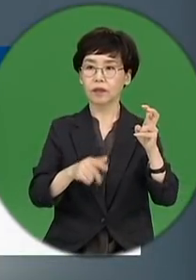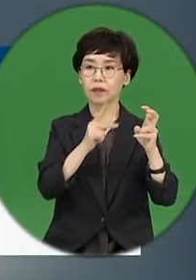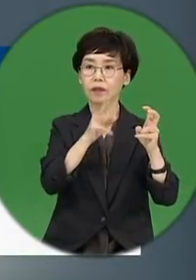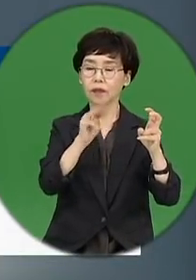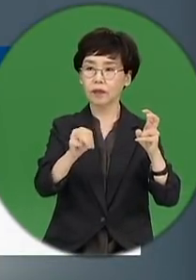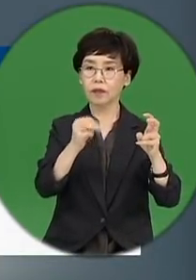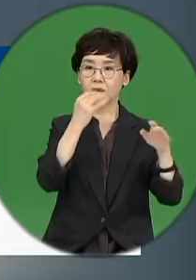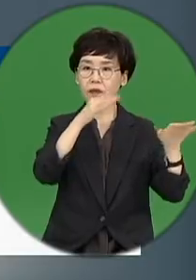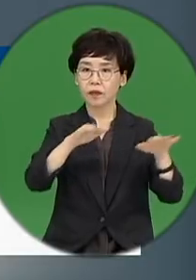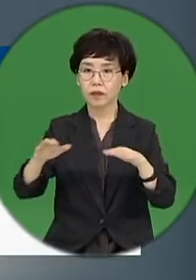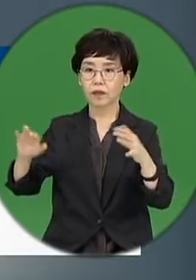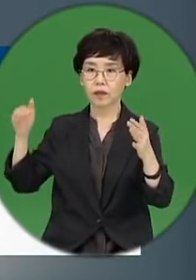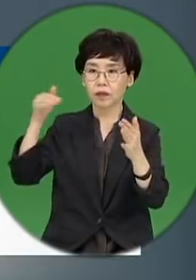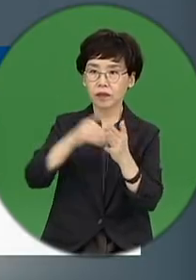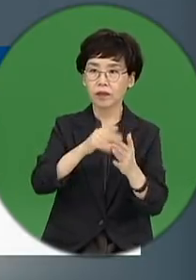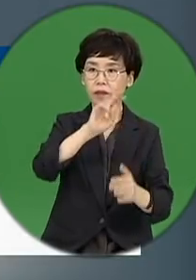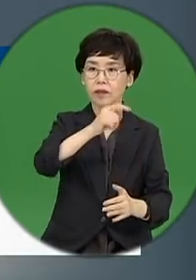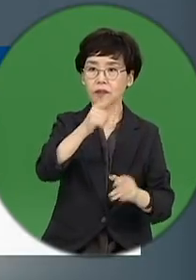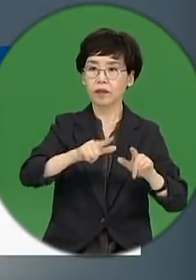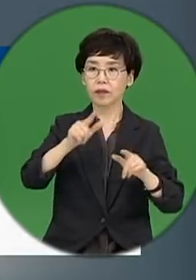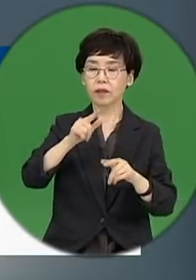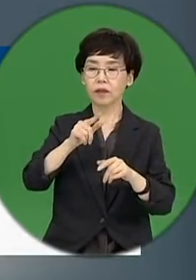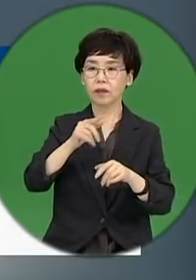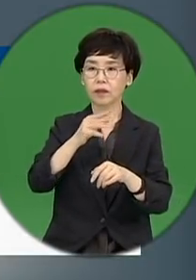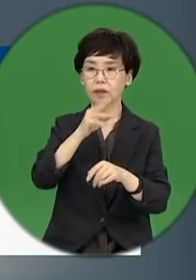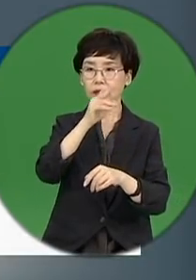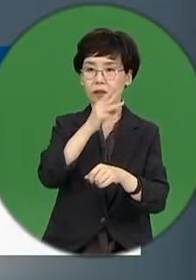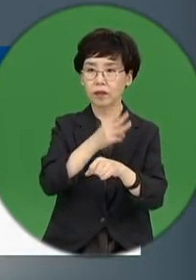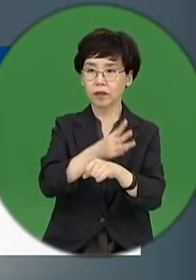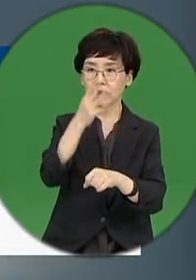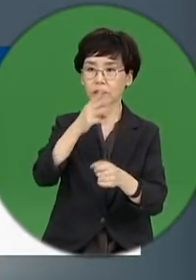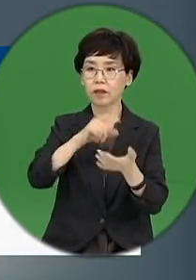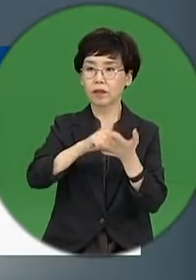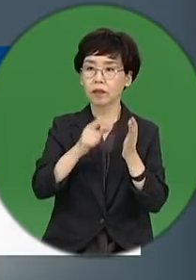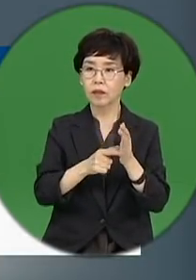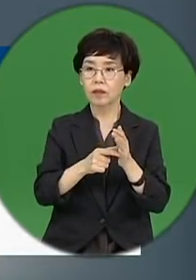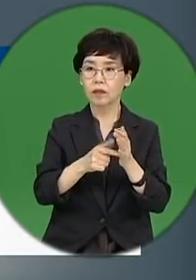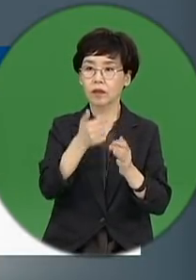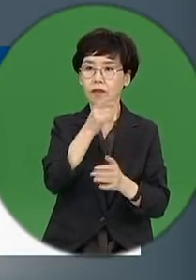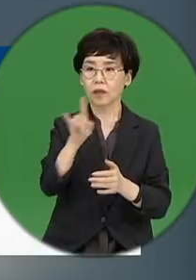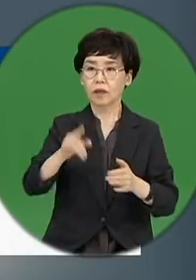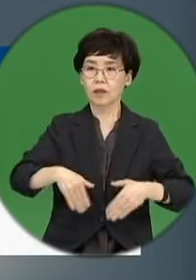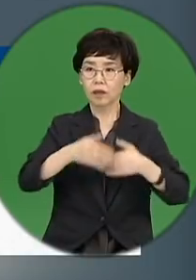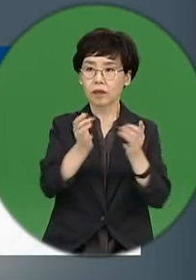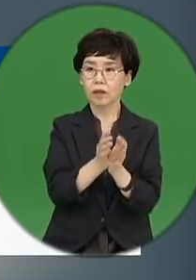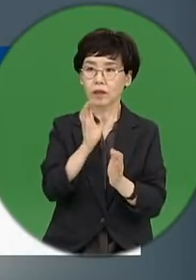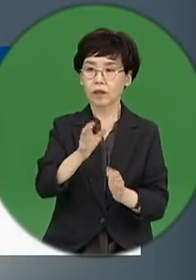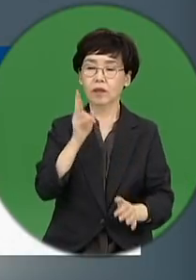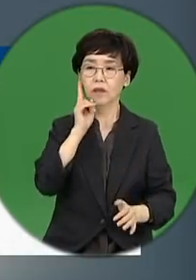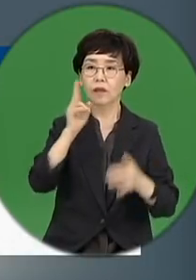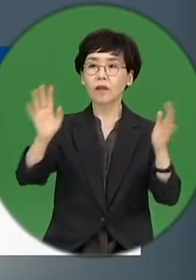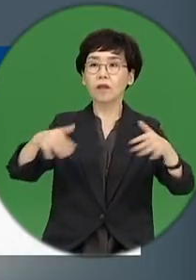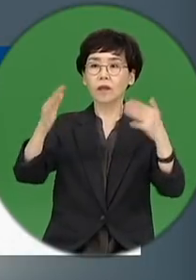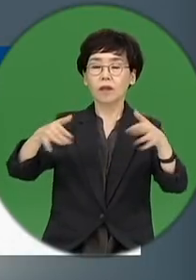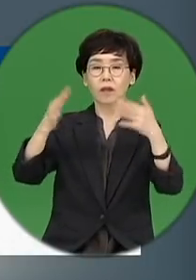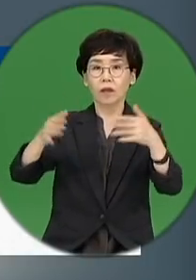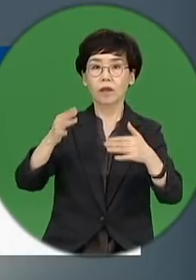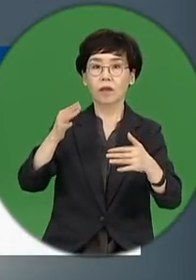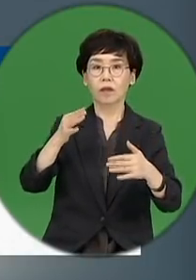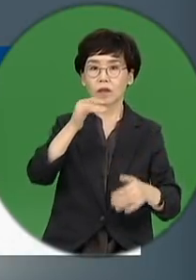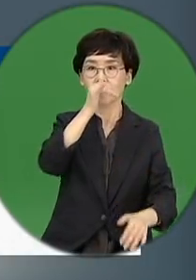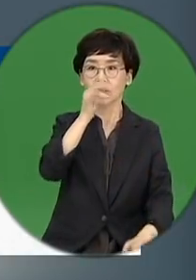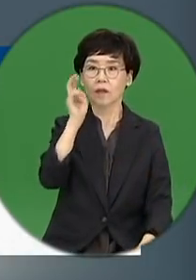해상에 떠돌았습니다. 그래서 26일 15시경에 항해남도에서 강한 바람이